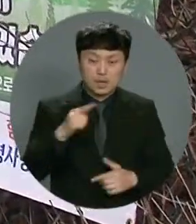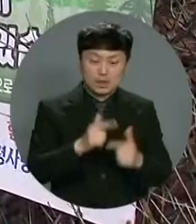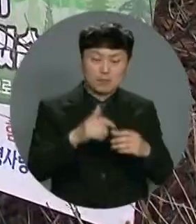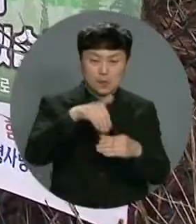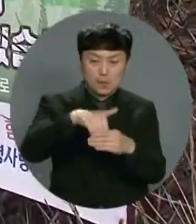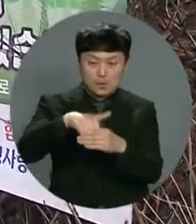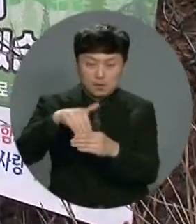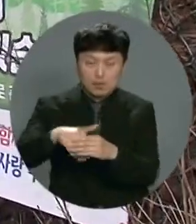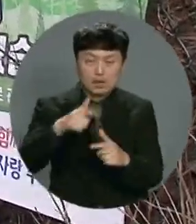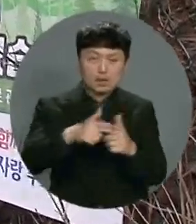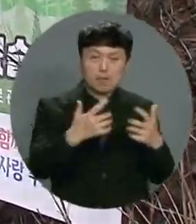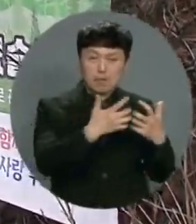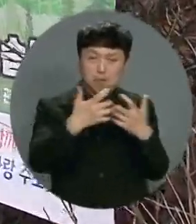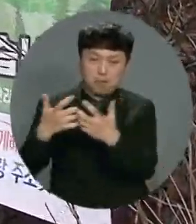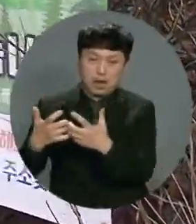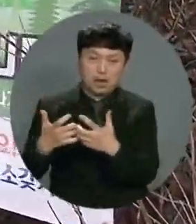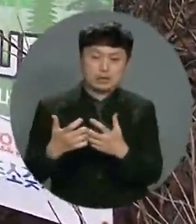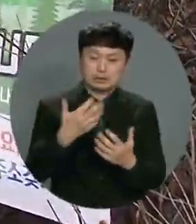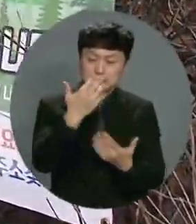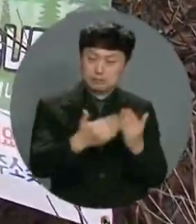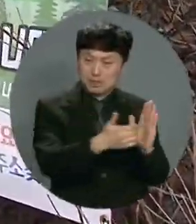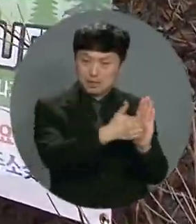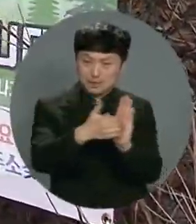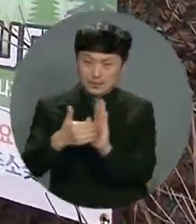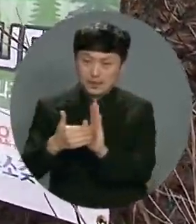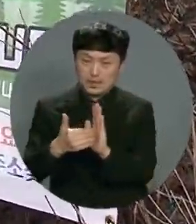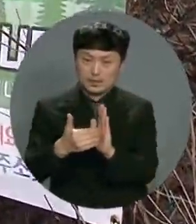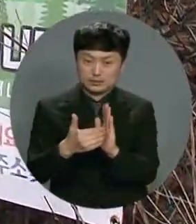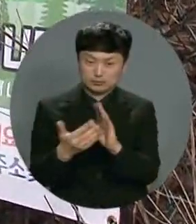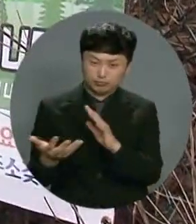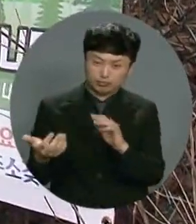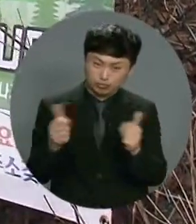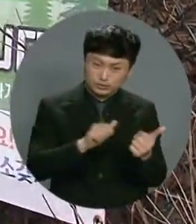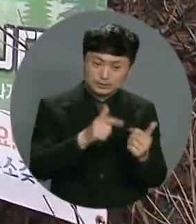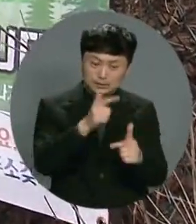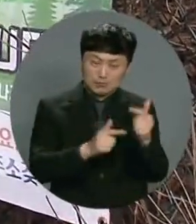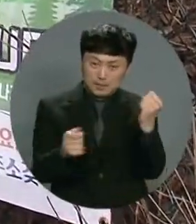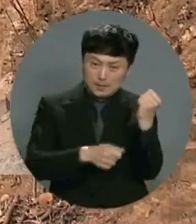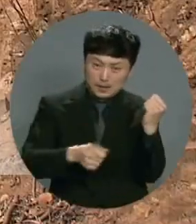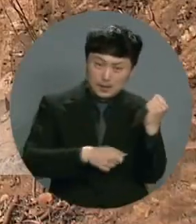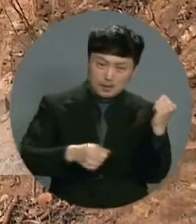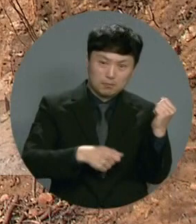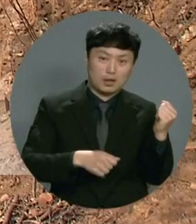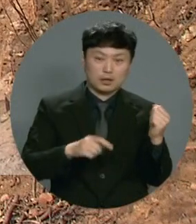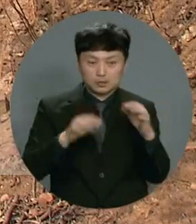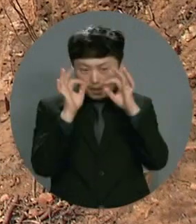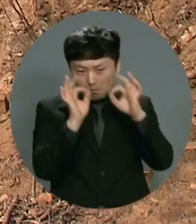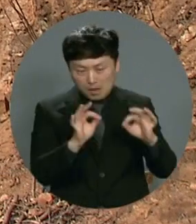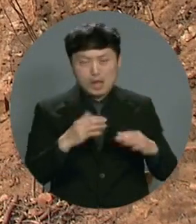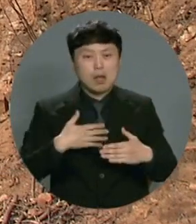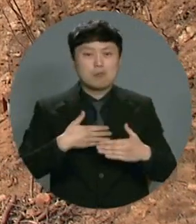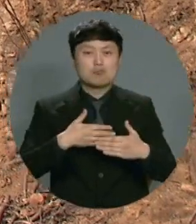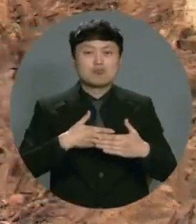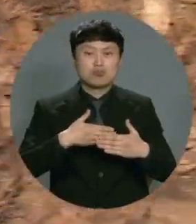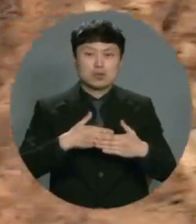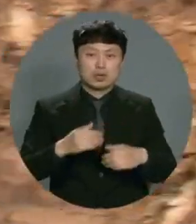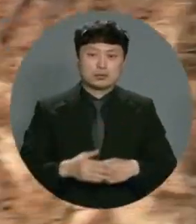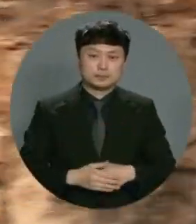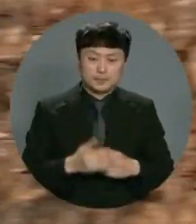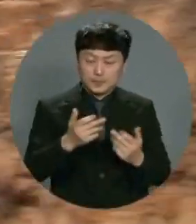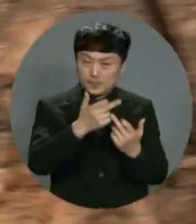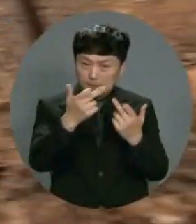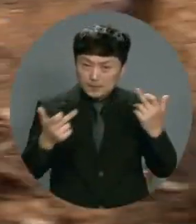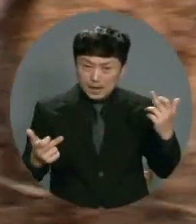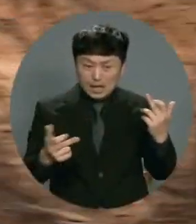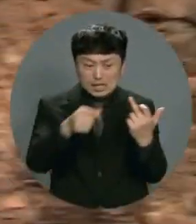숲을 복원할 계획으로 산불 피해지에서 벌채를 시작했습니다. 지켜보는 주민들은 불안합니다. 민둥산에서